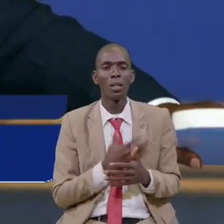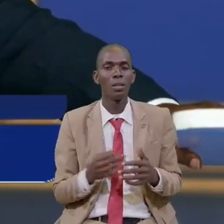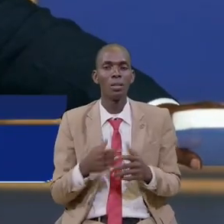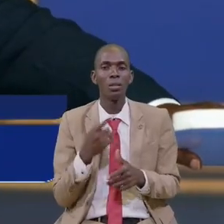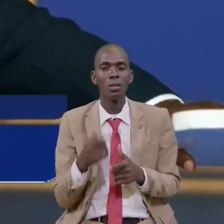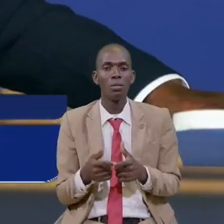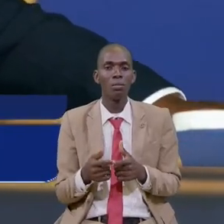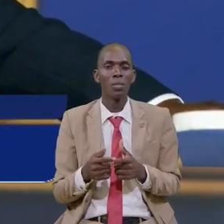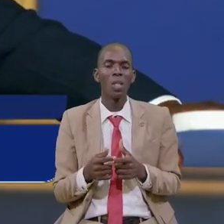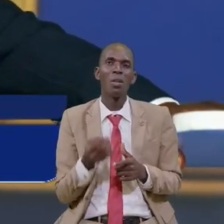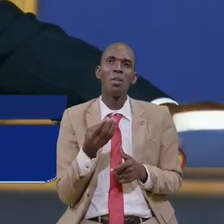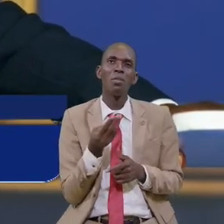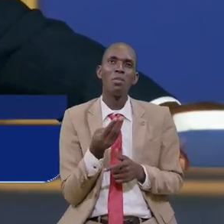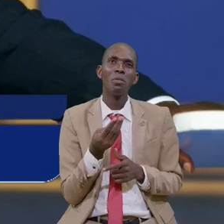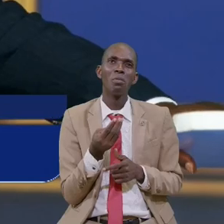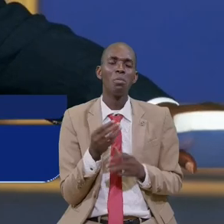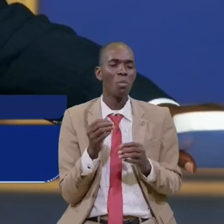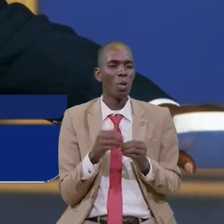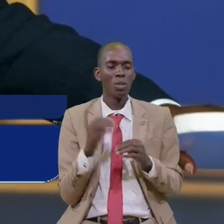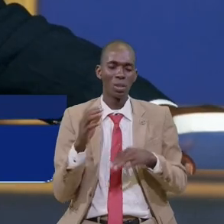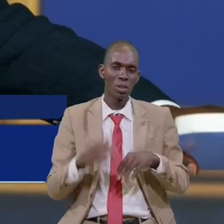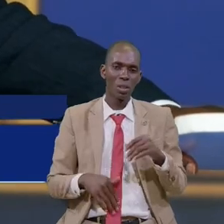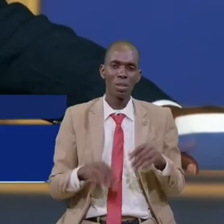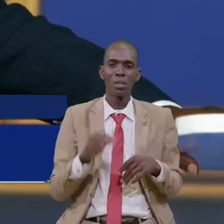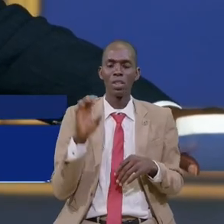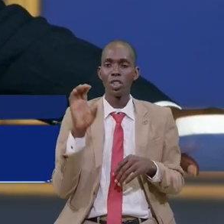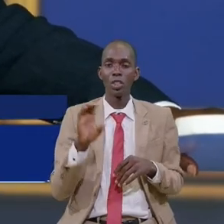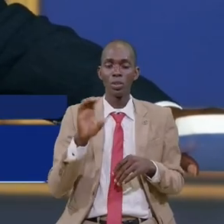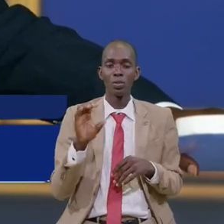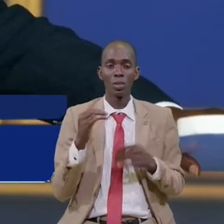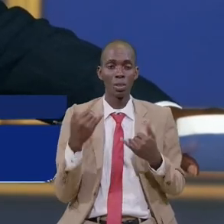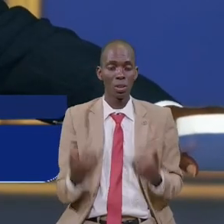quelques années, plus qu'un siècle maintenant, environ,